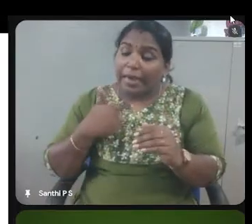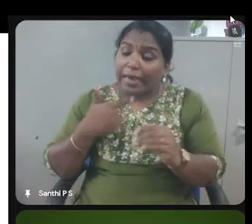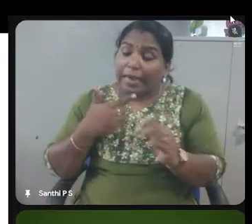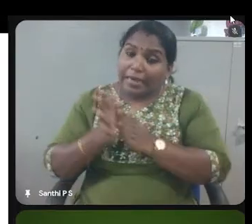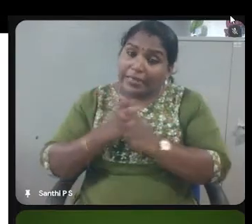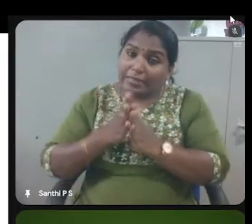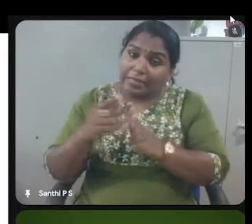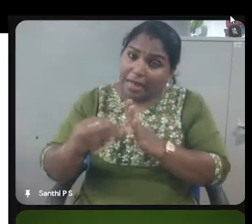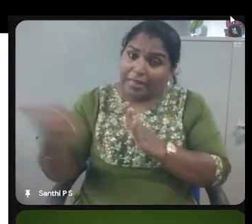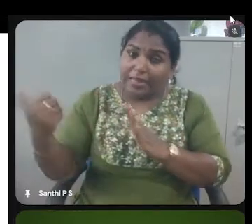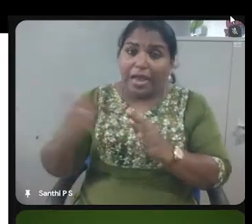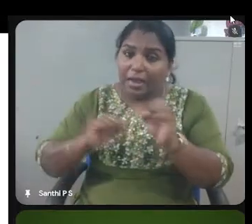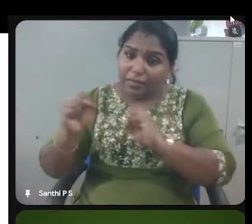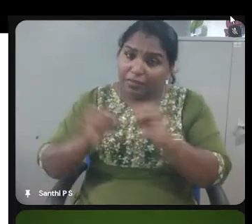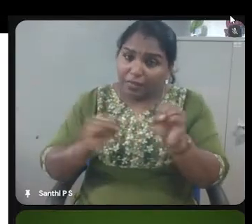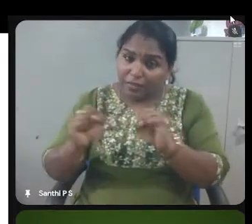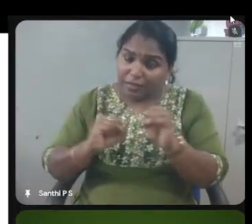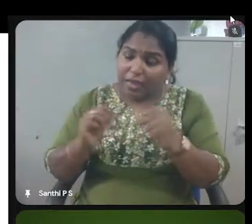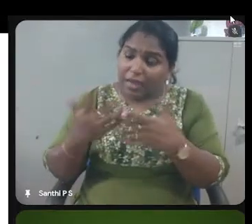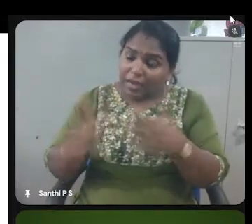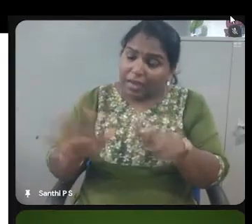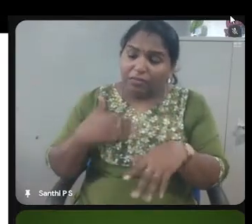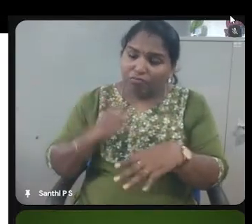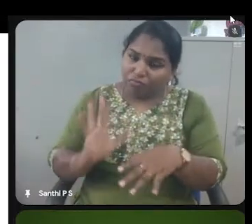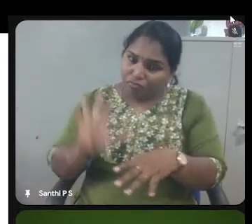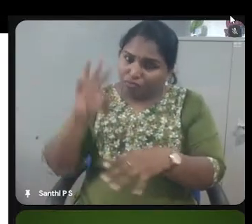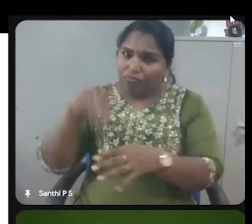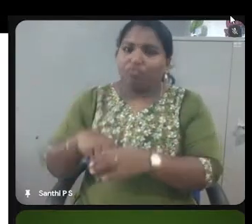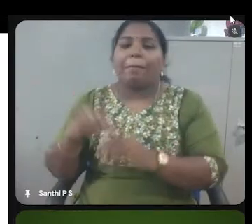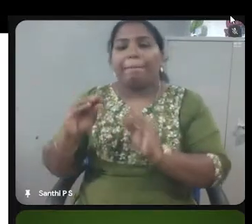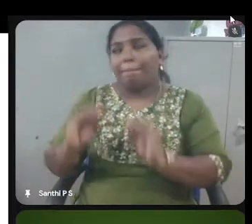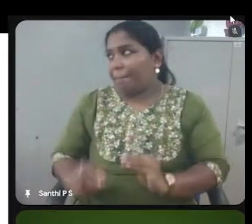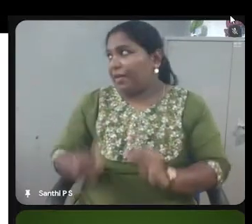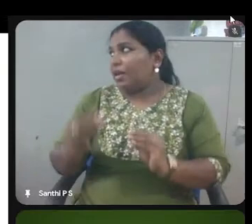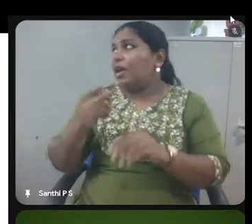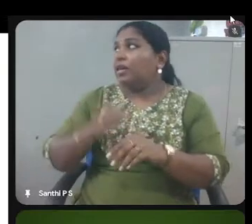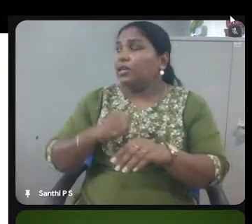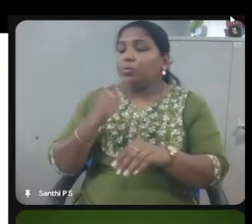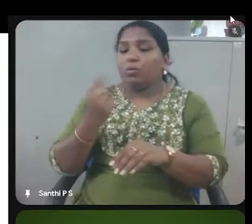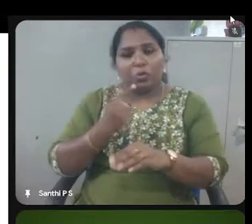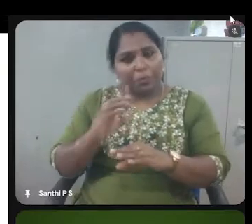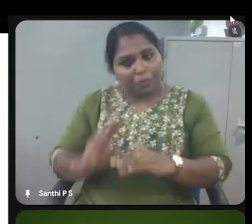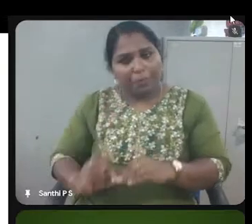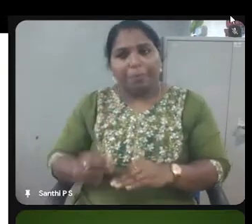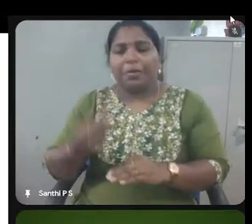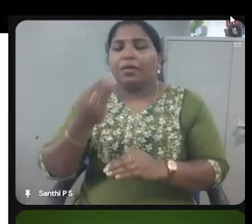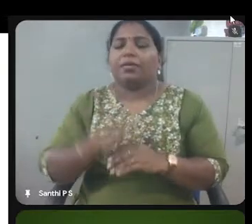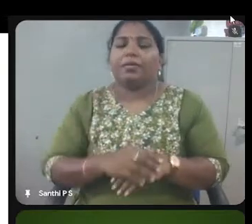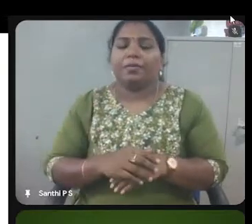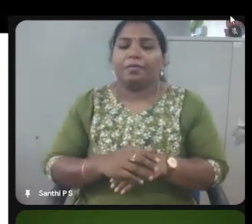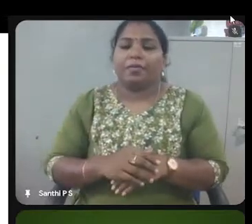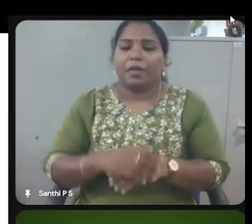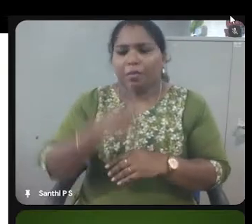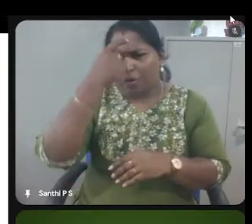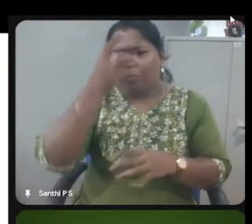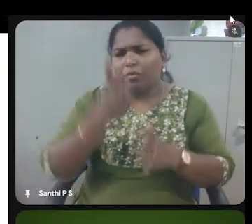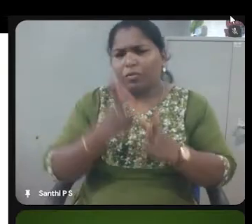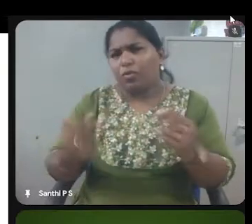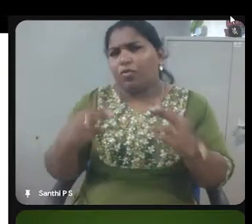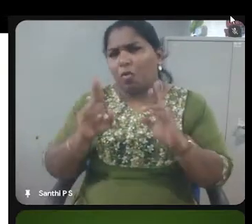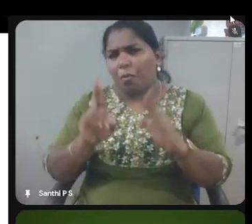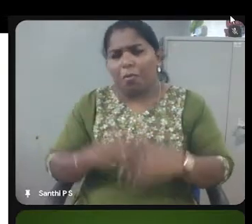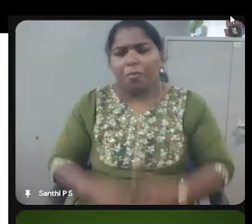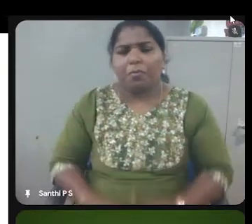കരിക്കുലർ ആക്ടിവിറ്റീസിലേക്ക് ചാനലൈസ് ചെയ്ത് ആ സമയം യൂട്ടിലൈസ് ചെയ്ത പ്രശ്നങ്ങൾ വലുതായിട്ട്